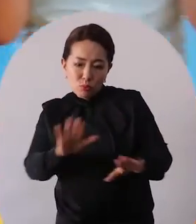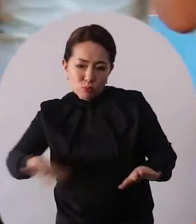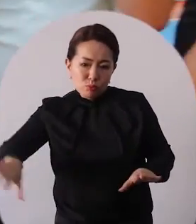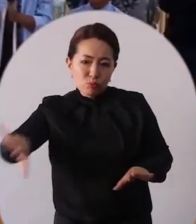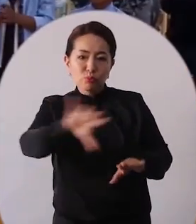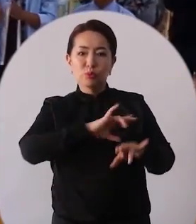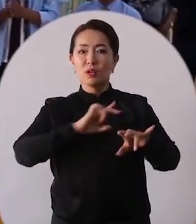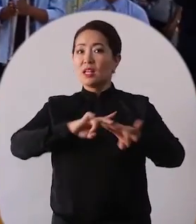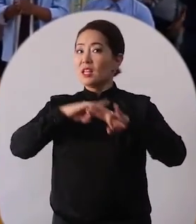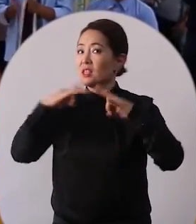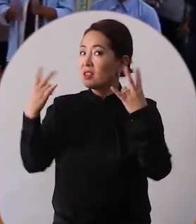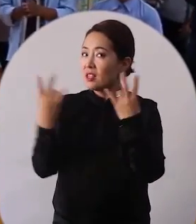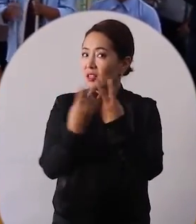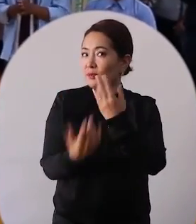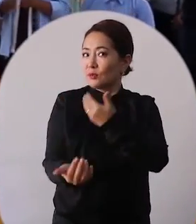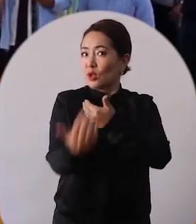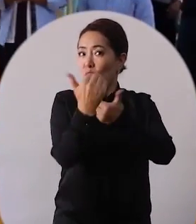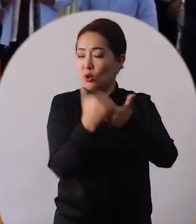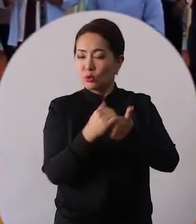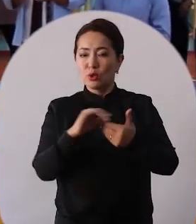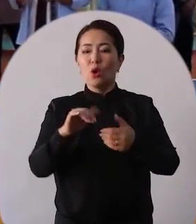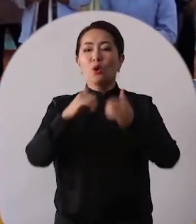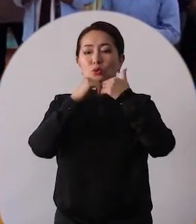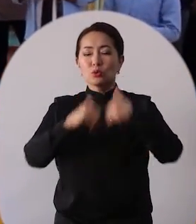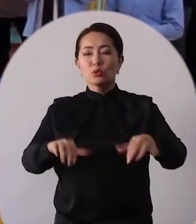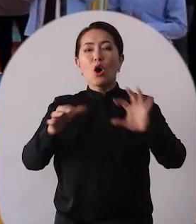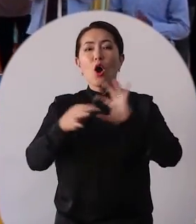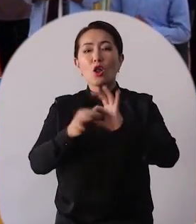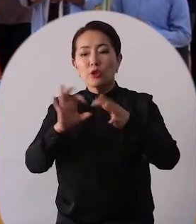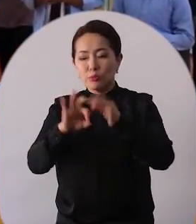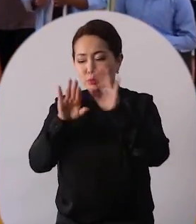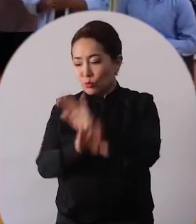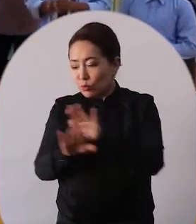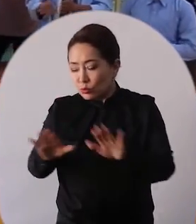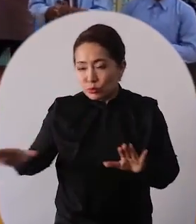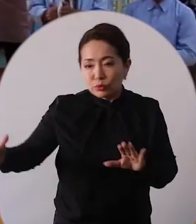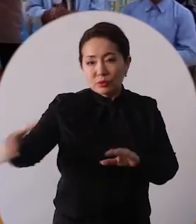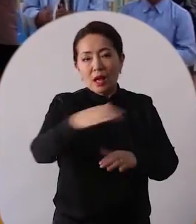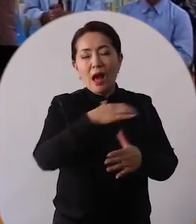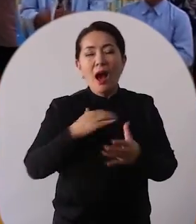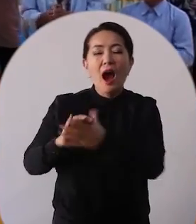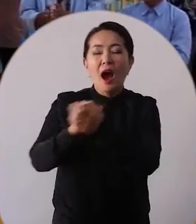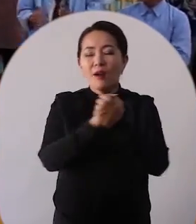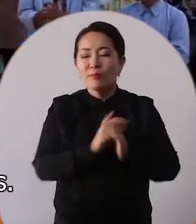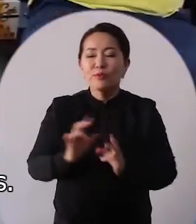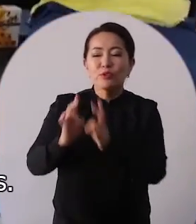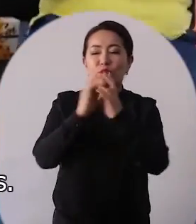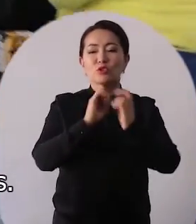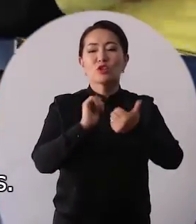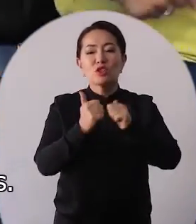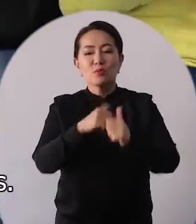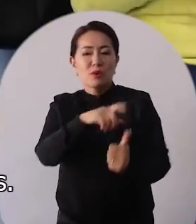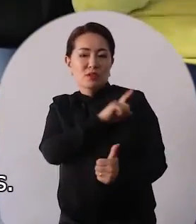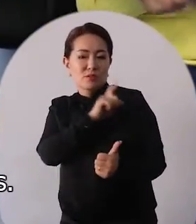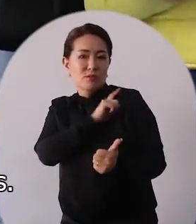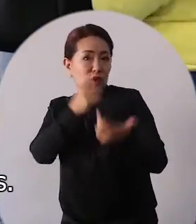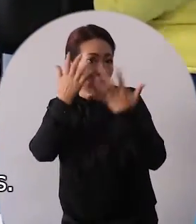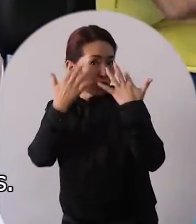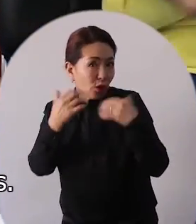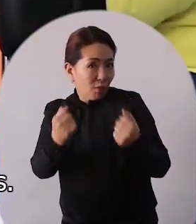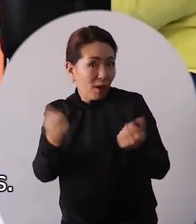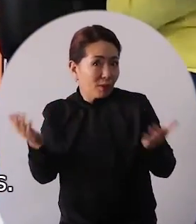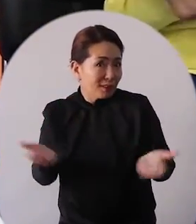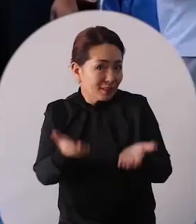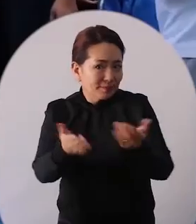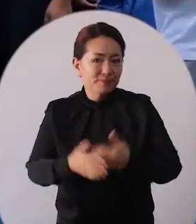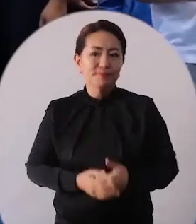хүүхдүүдийг нийгэмшүүлэх, тусгай олимпийн хүүхдүүдтэй хамтарсан нөхөрсөг спорт уралдаан тэмцээнийг бас зохион байгуулсан